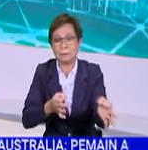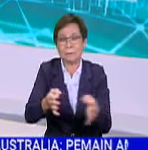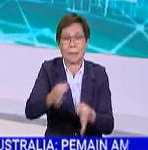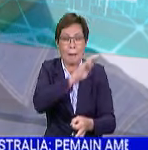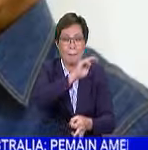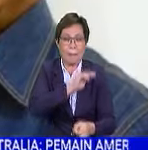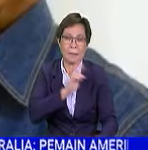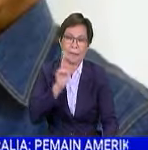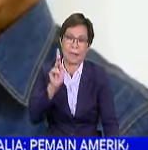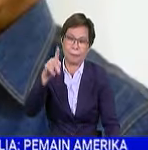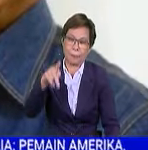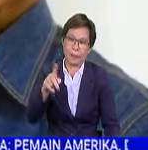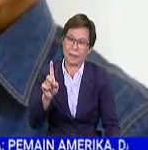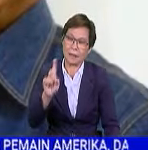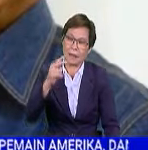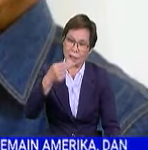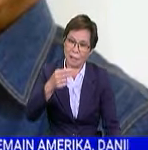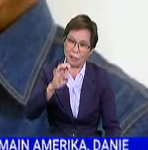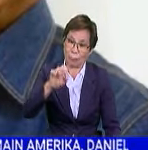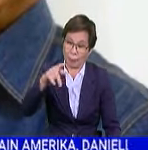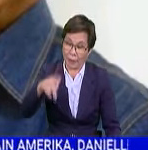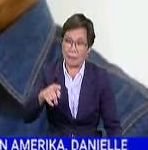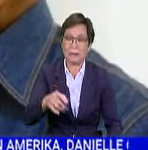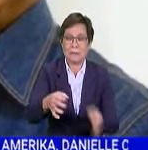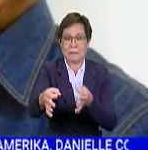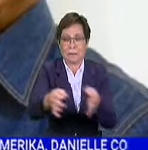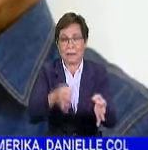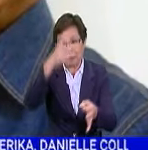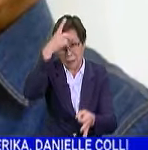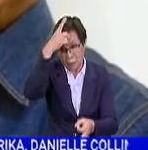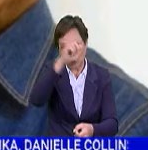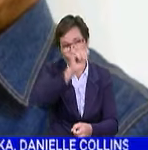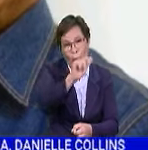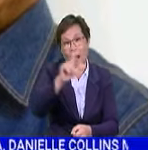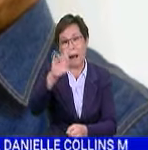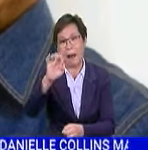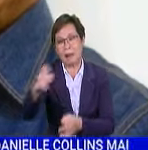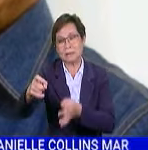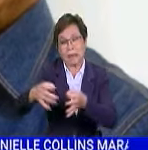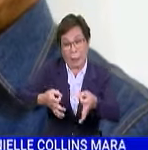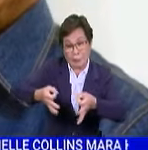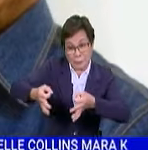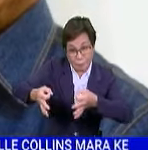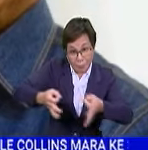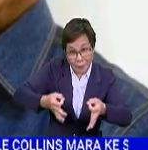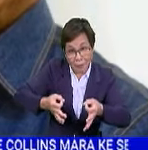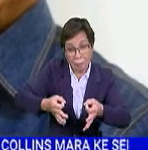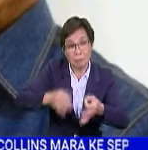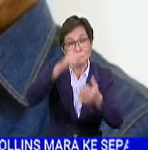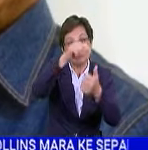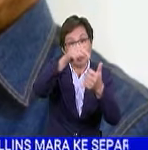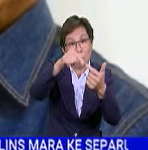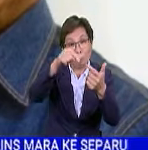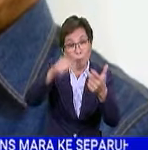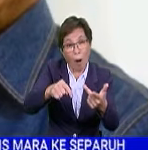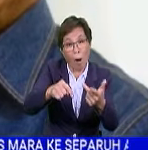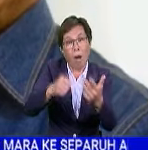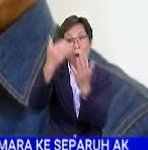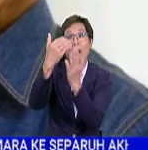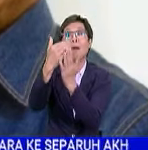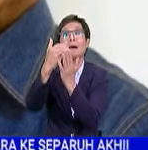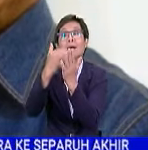Menteri Perdagangan Dalam Negeri dan Hal Ehwal Pengguna Dato' Sri Alexander Natalinggi, ia merupakan antara langkah